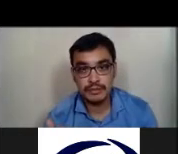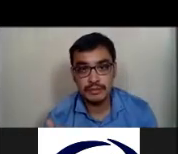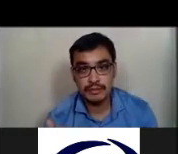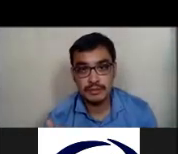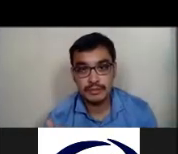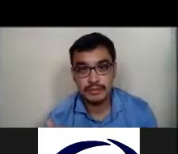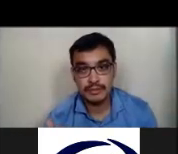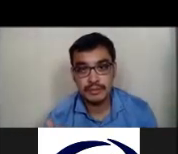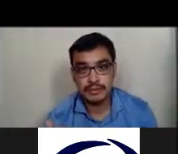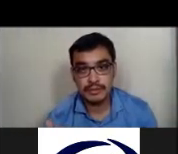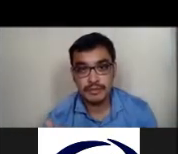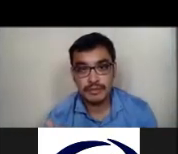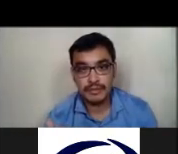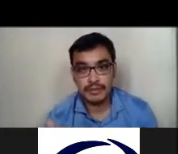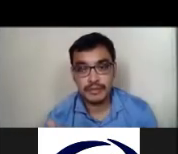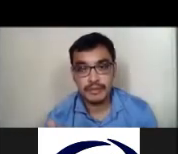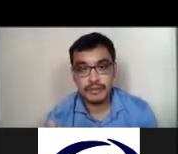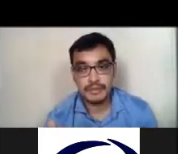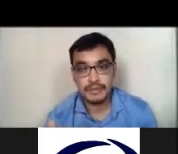नेक्स्ट स्लाइड.